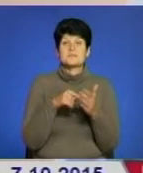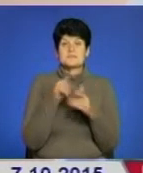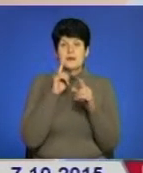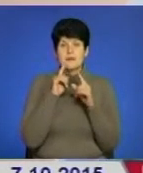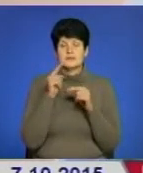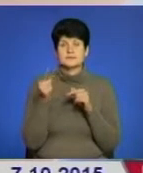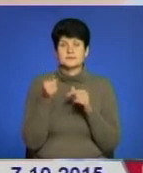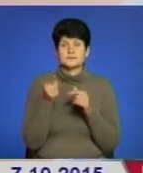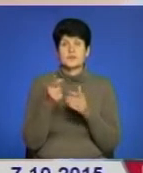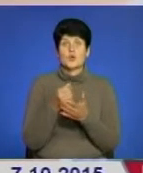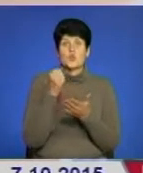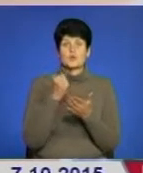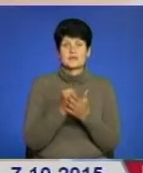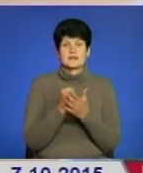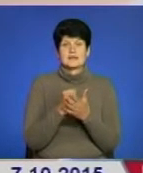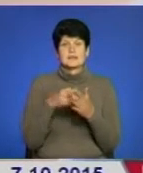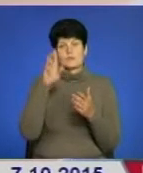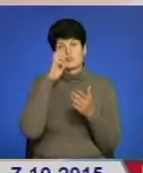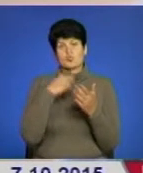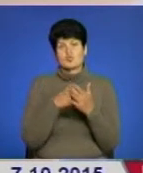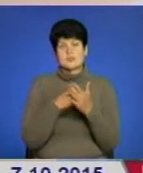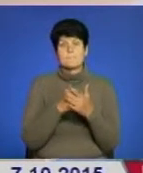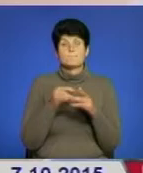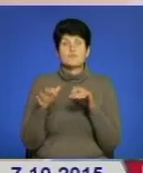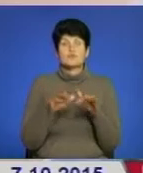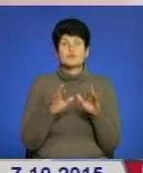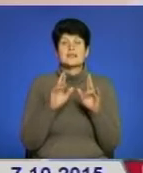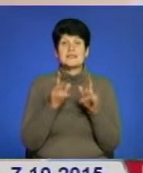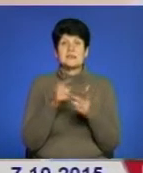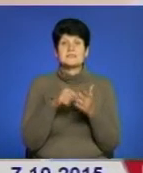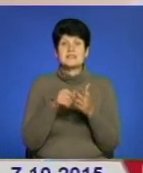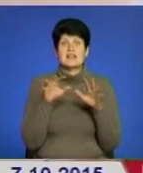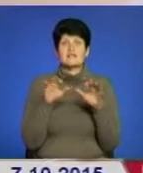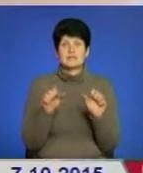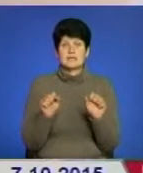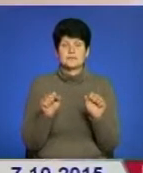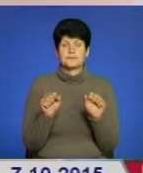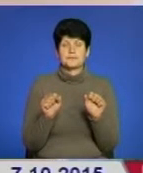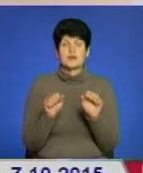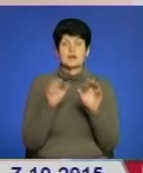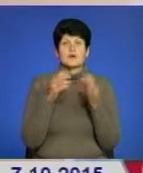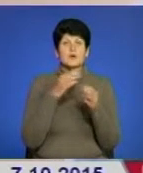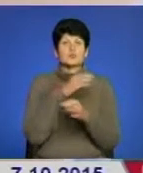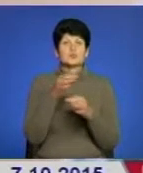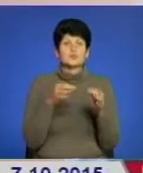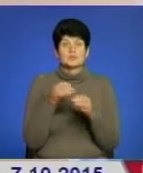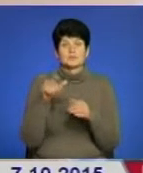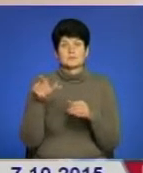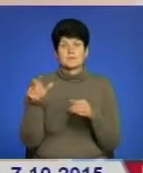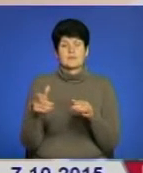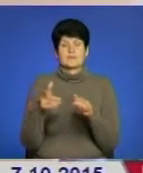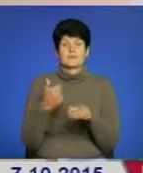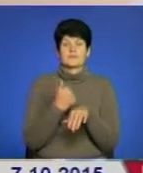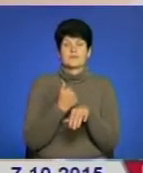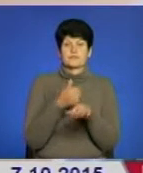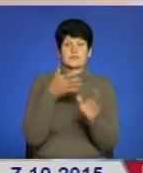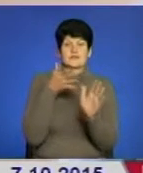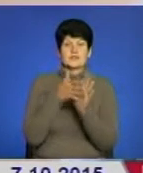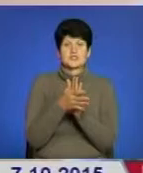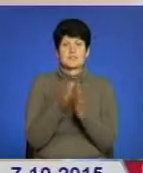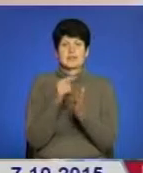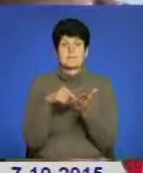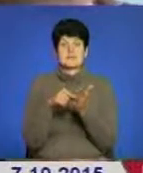Тернопільська ухвалила бюджетний регламент. Процедура, як міська влада консультується з громадськістю щодо пріоритетів витрачання